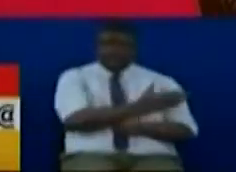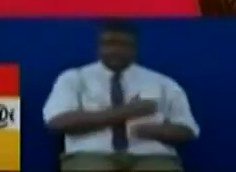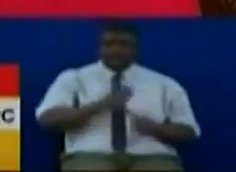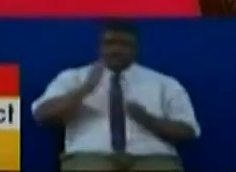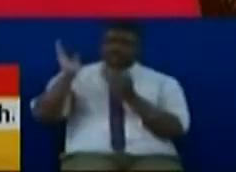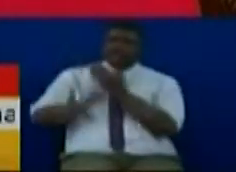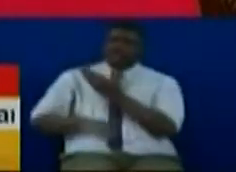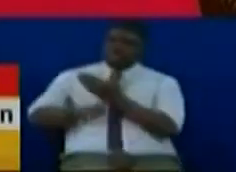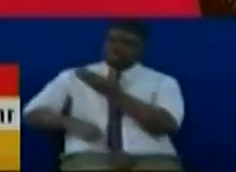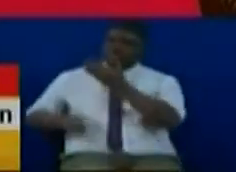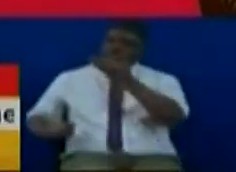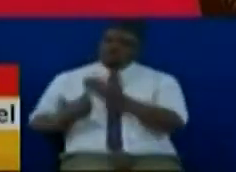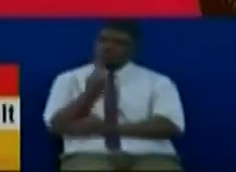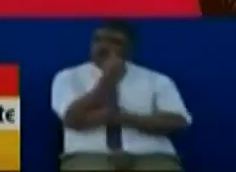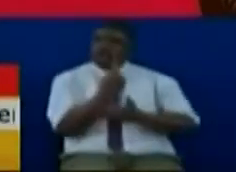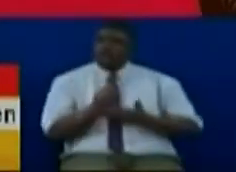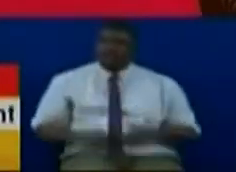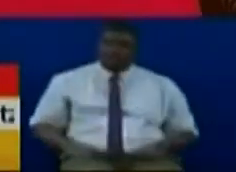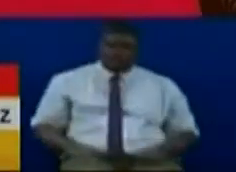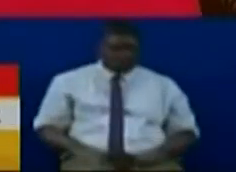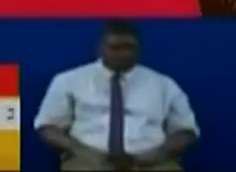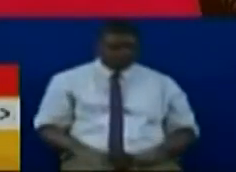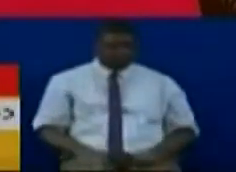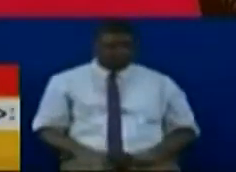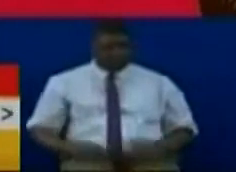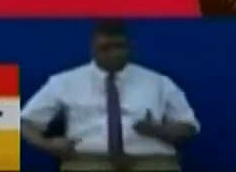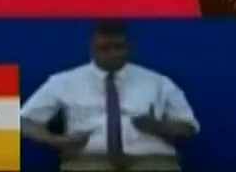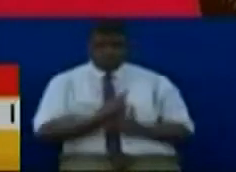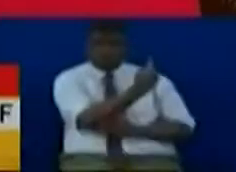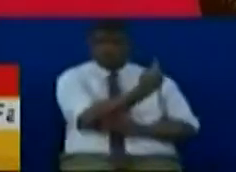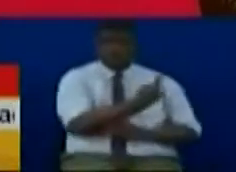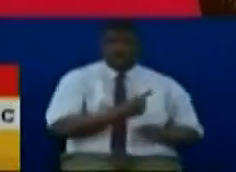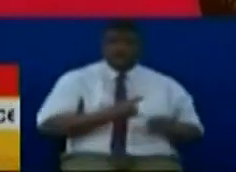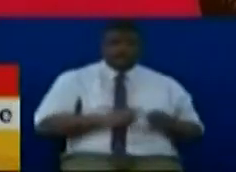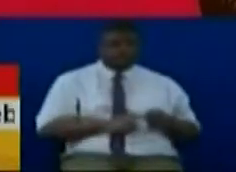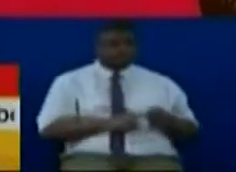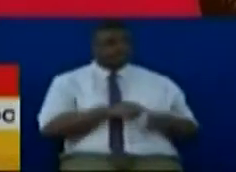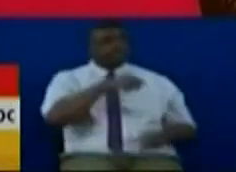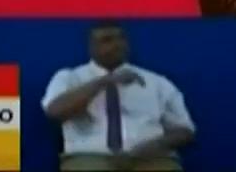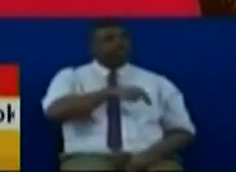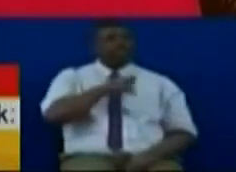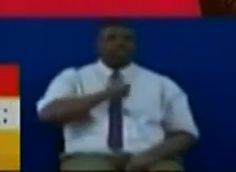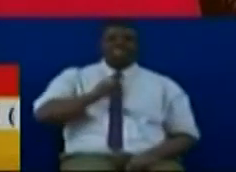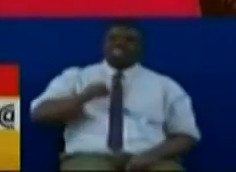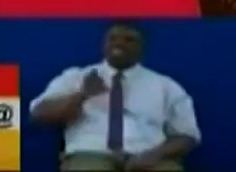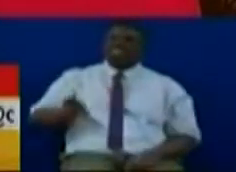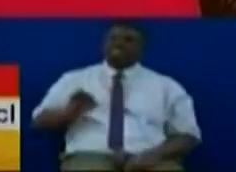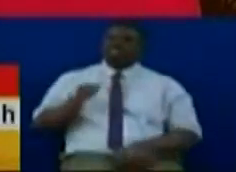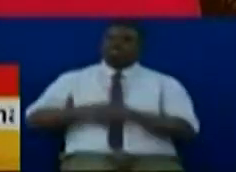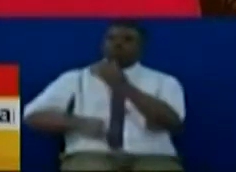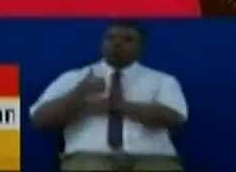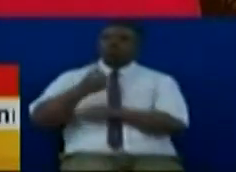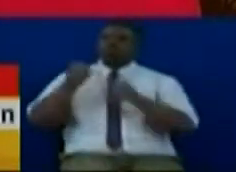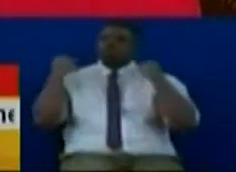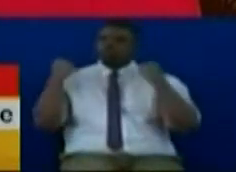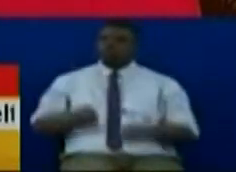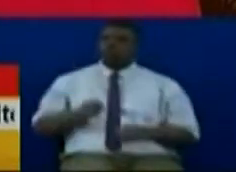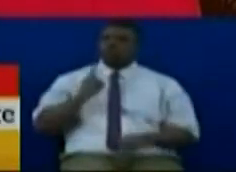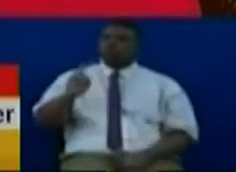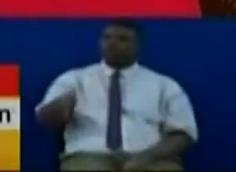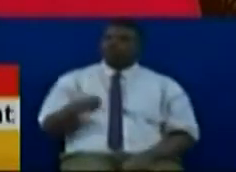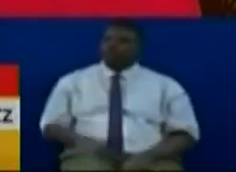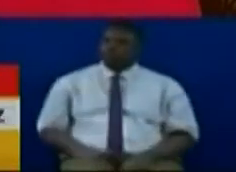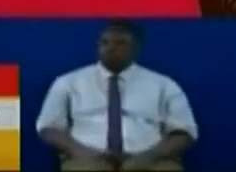imeweza kujitokeza. Mheshimiwa Speaker, natambua NSSF ina uongozi madhubuti